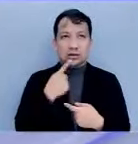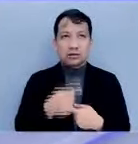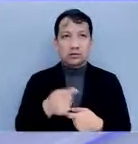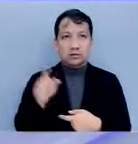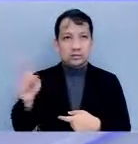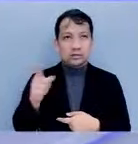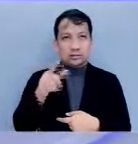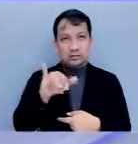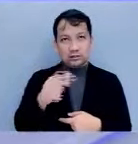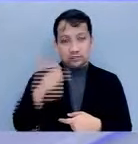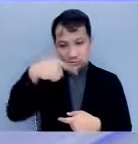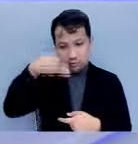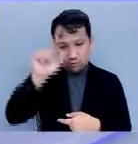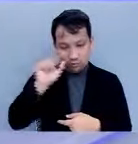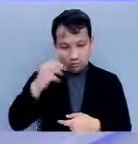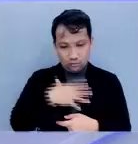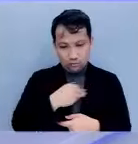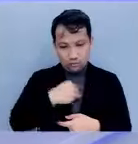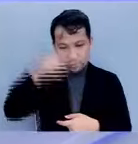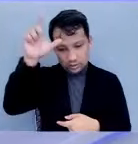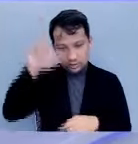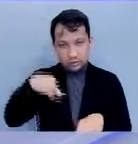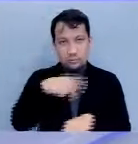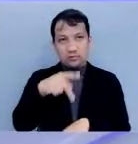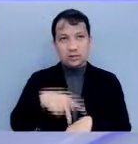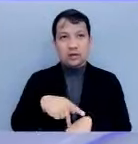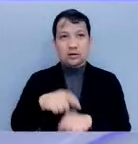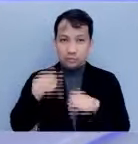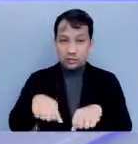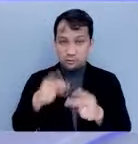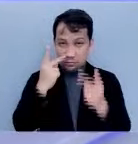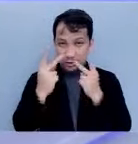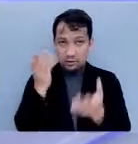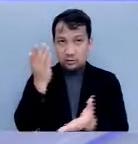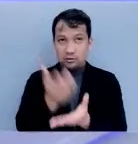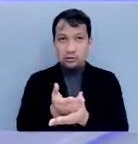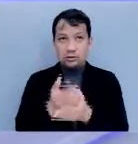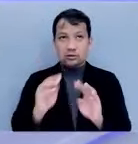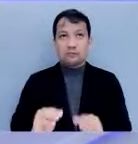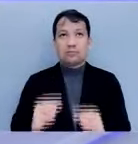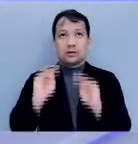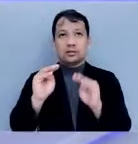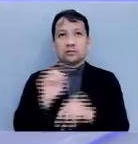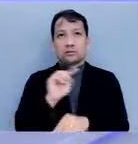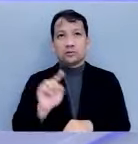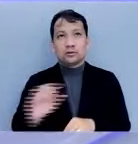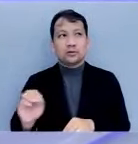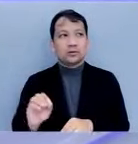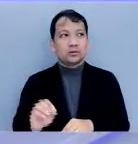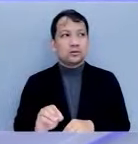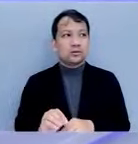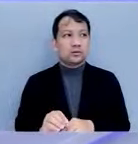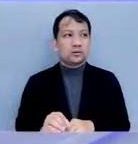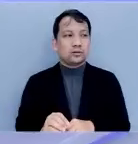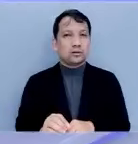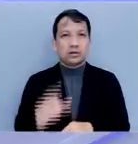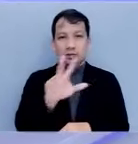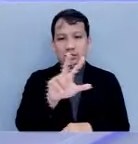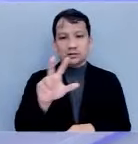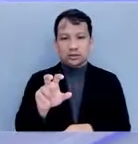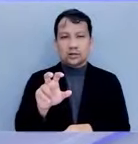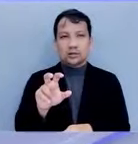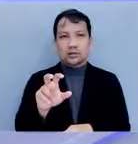George dito sa ating bansa. At maaari niyo po siyang mabisita sa Malabon Zoo para sa entrance fee na